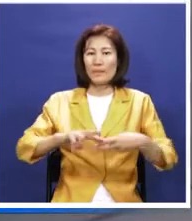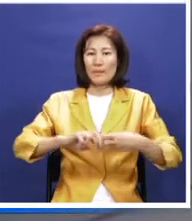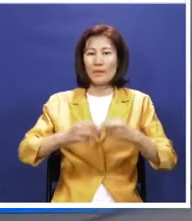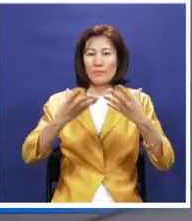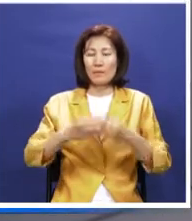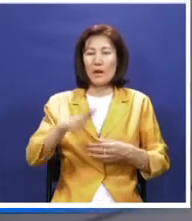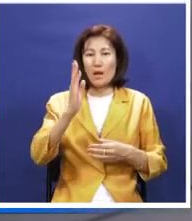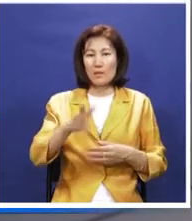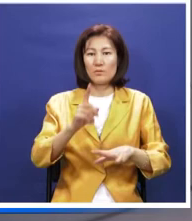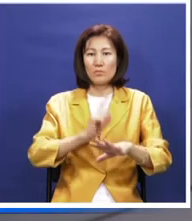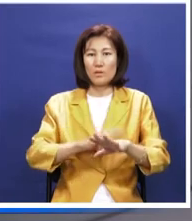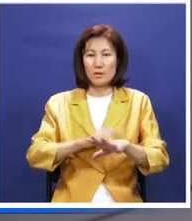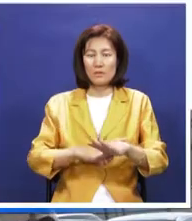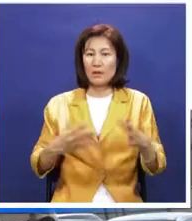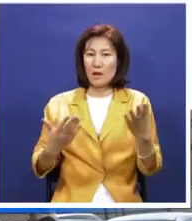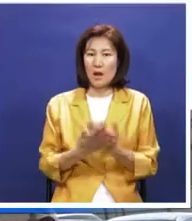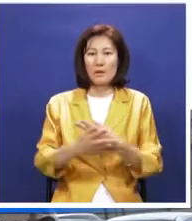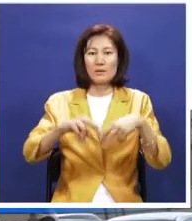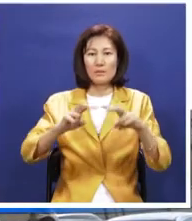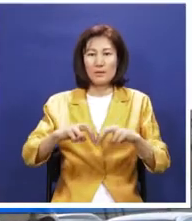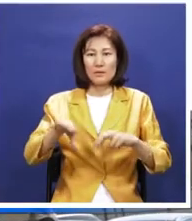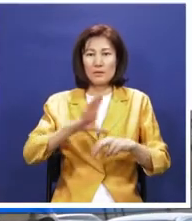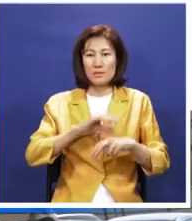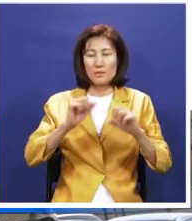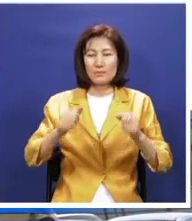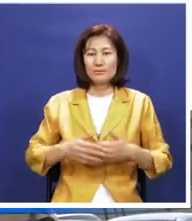мәселе алдағы уақытта қайта қаралмақ.